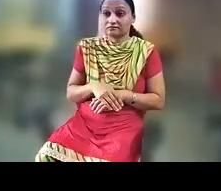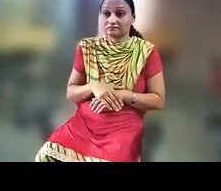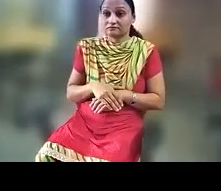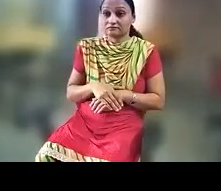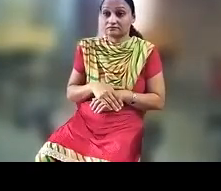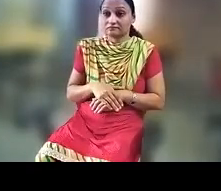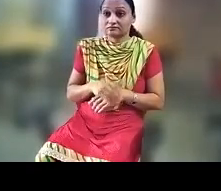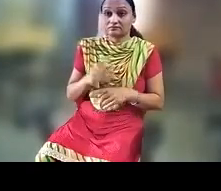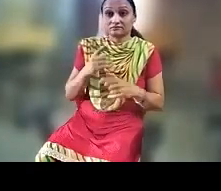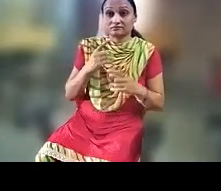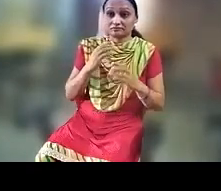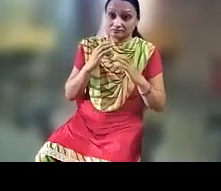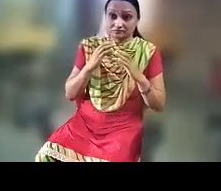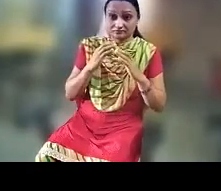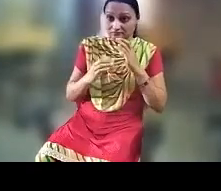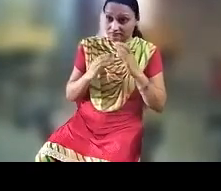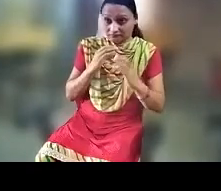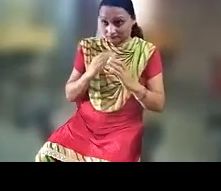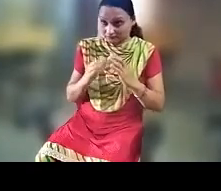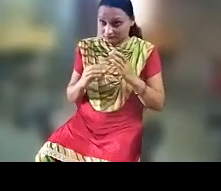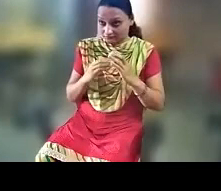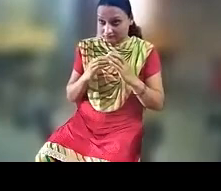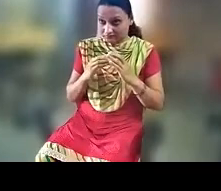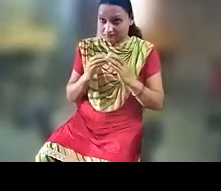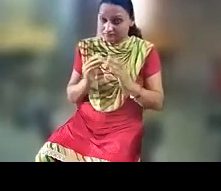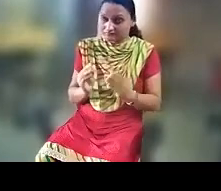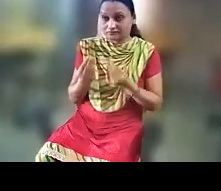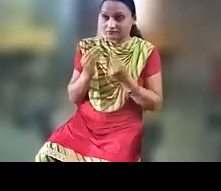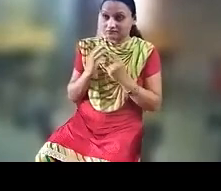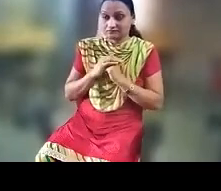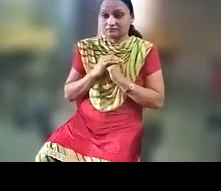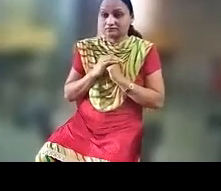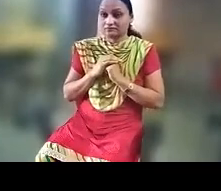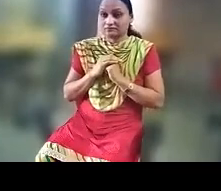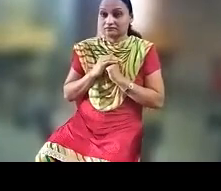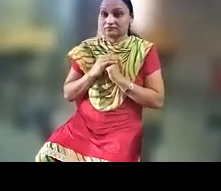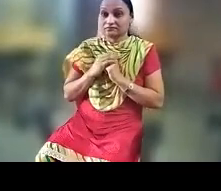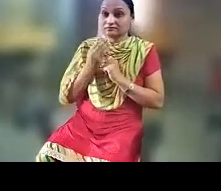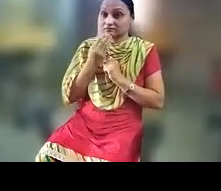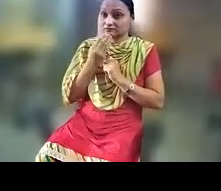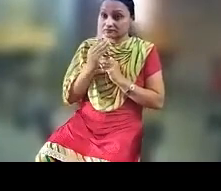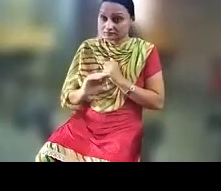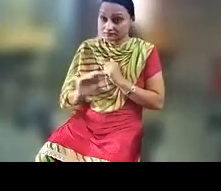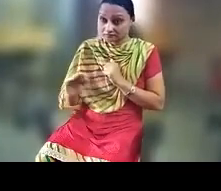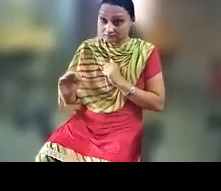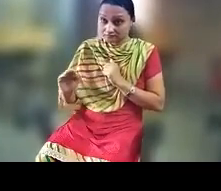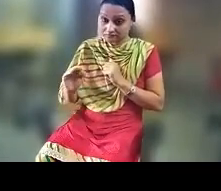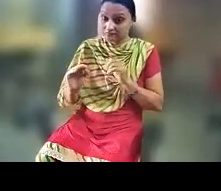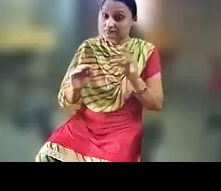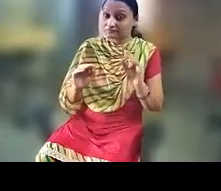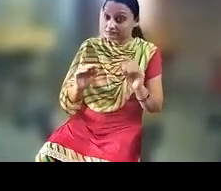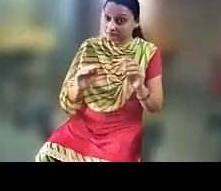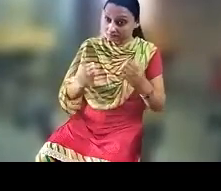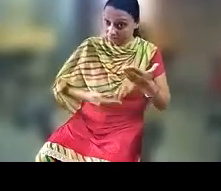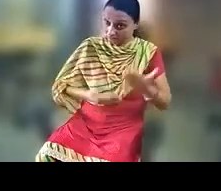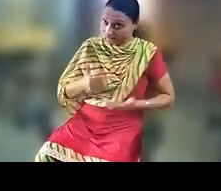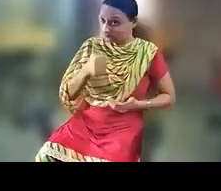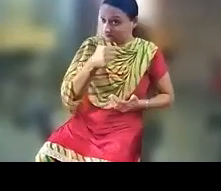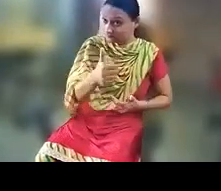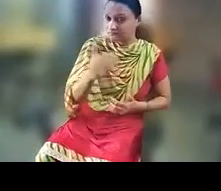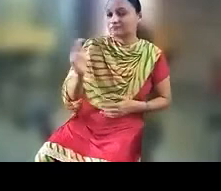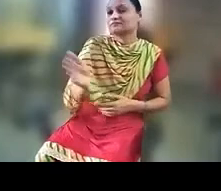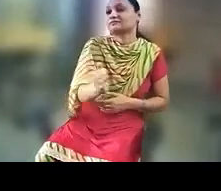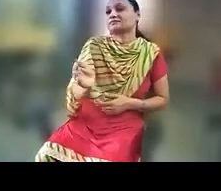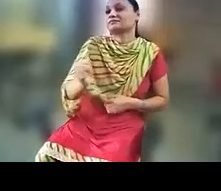डिस्कशन रहेगा तो वो ज्यादा अच्छा रहेगा। और बच्चे का जो भी अच्छा बर्ताव हो उसकी हमें तारीफ करने की जरूरत